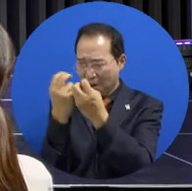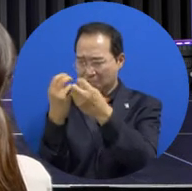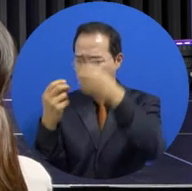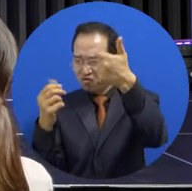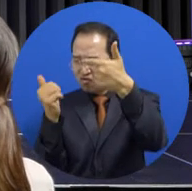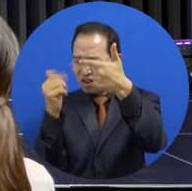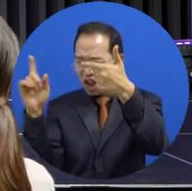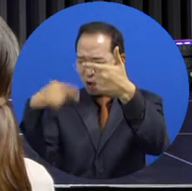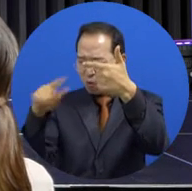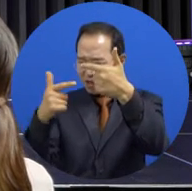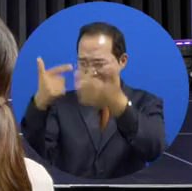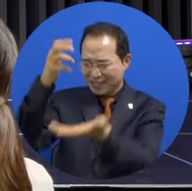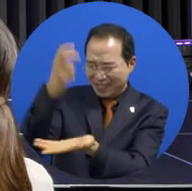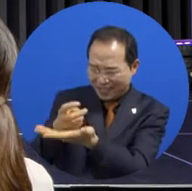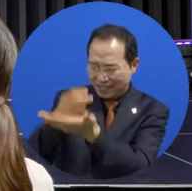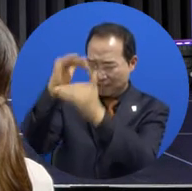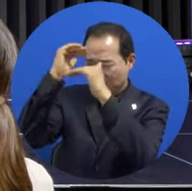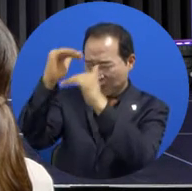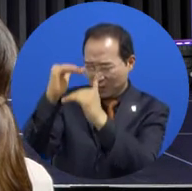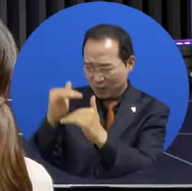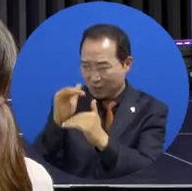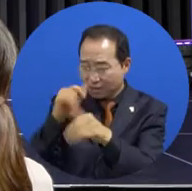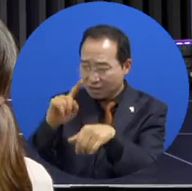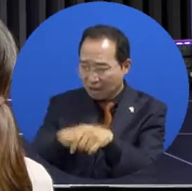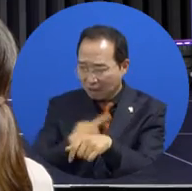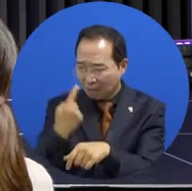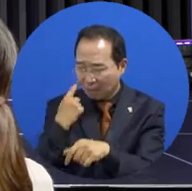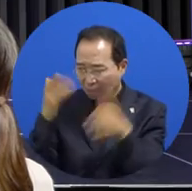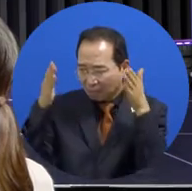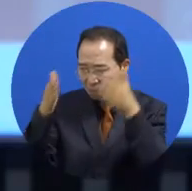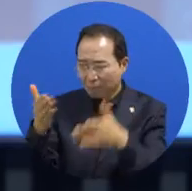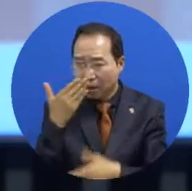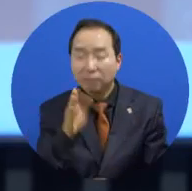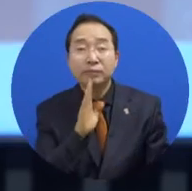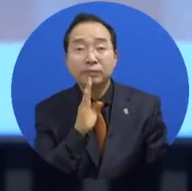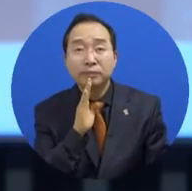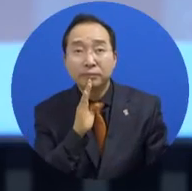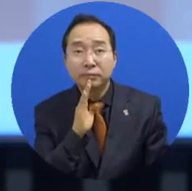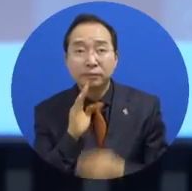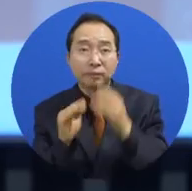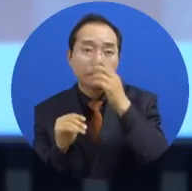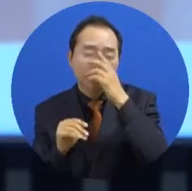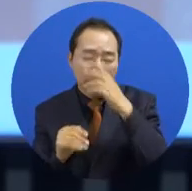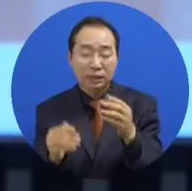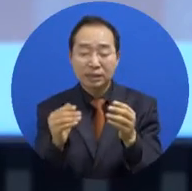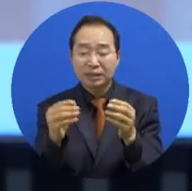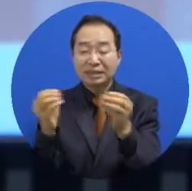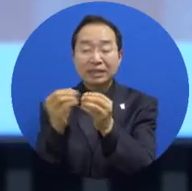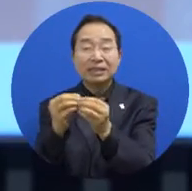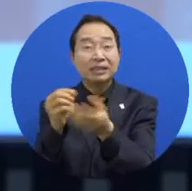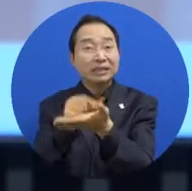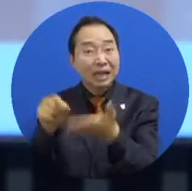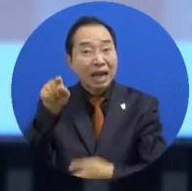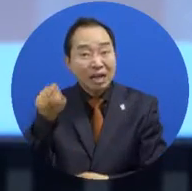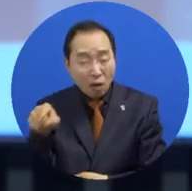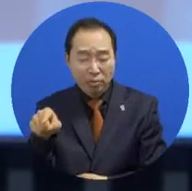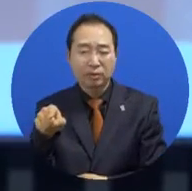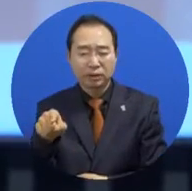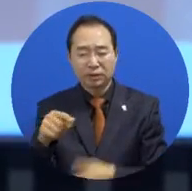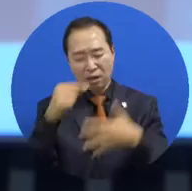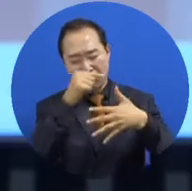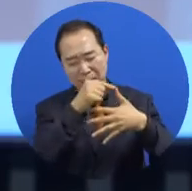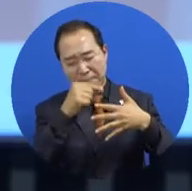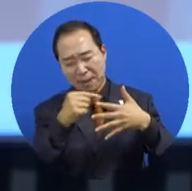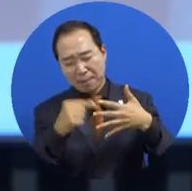따라 써야 되고, 그럴 때 사람들이 집중을 하고 웃고 그걸 즐기게 돼요. 그러면 뭐냐면 글을 쓴다는